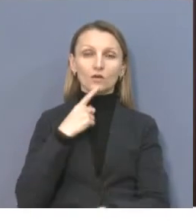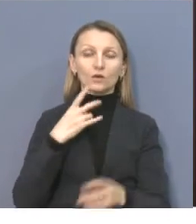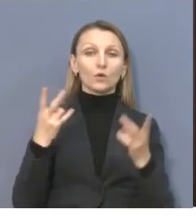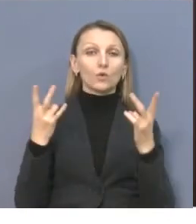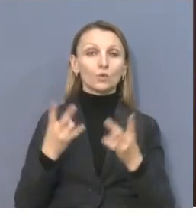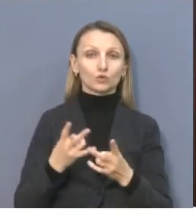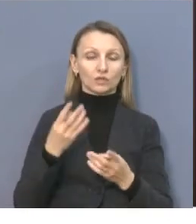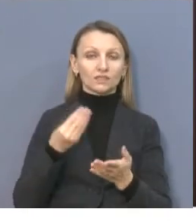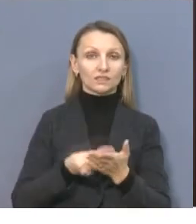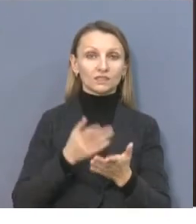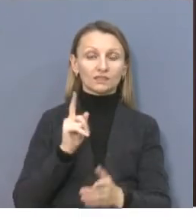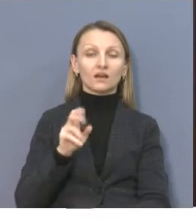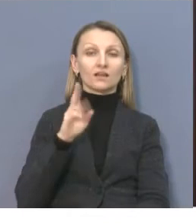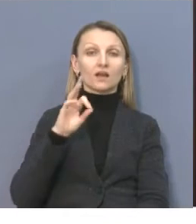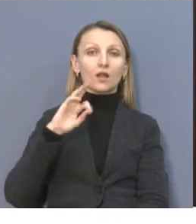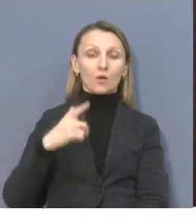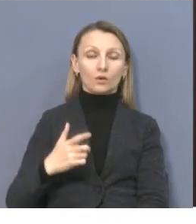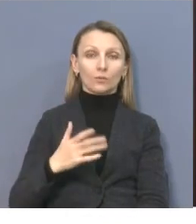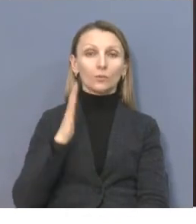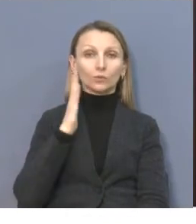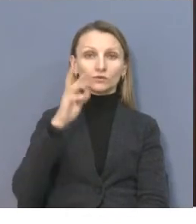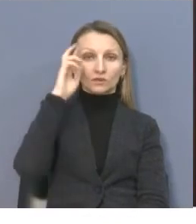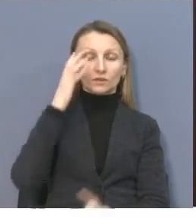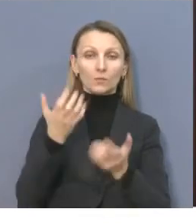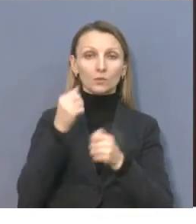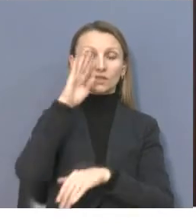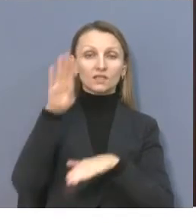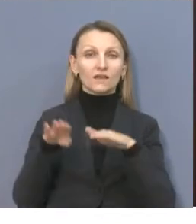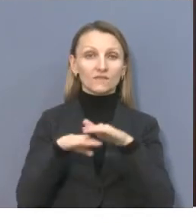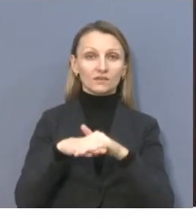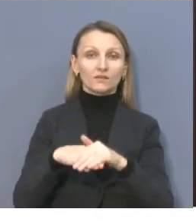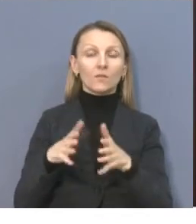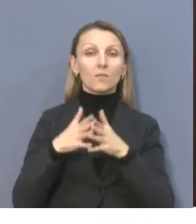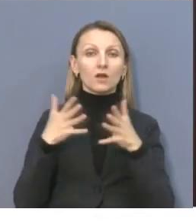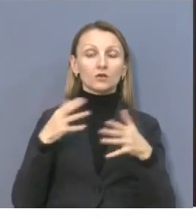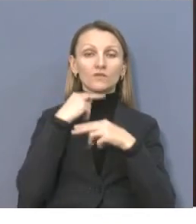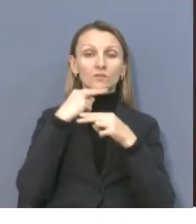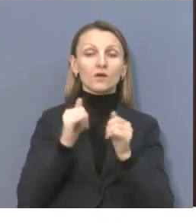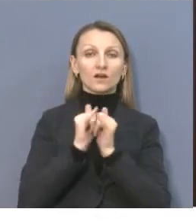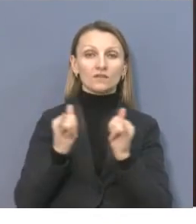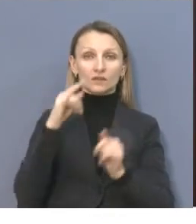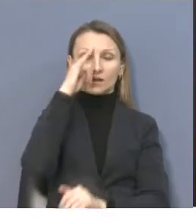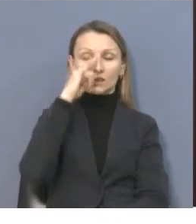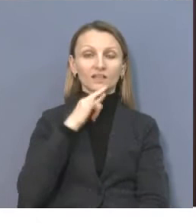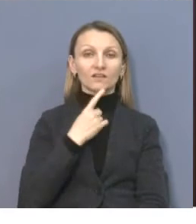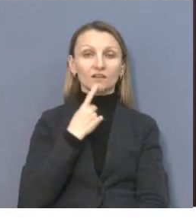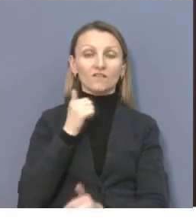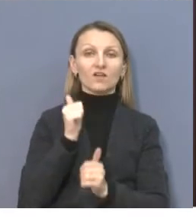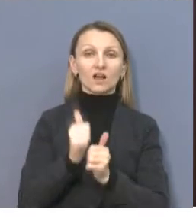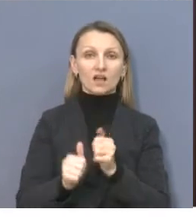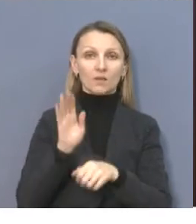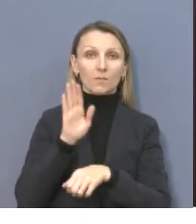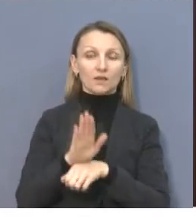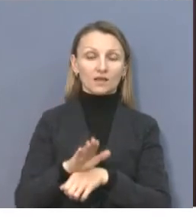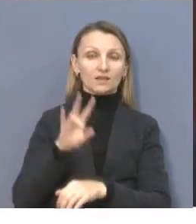залог будущего страны с момента обретения независимости в казахстане большое внимание уделено развитию государственного языка практически в каждом послание ель